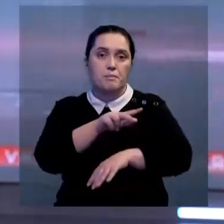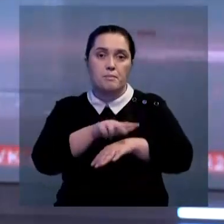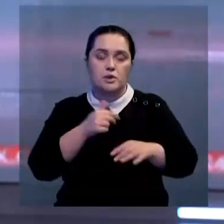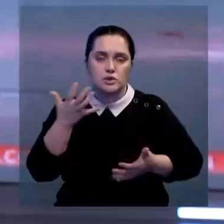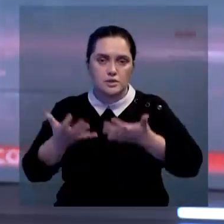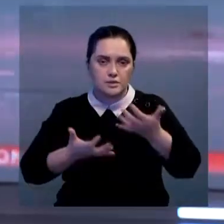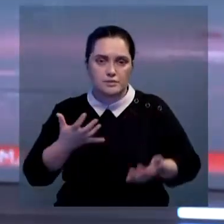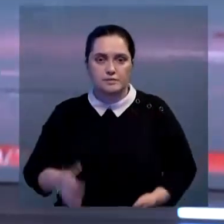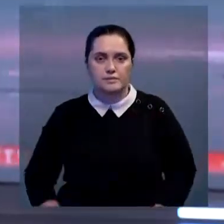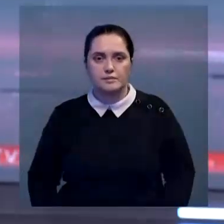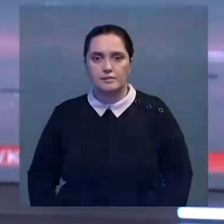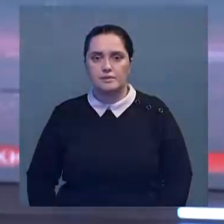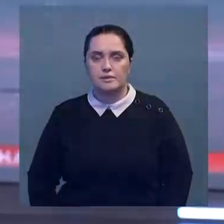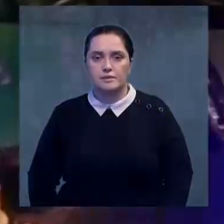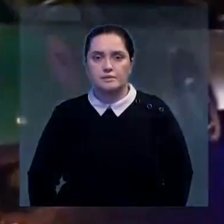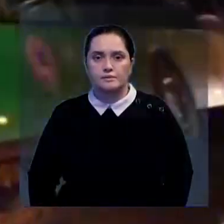Полиция продолжает расследование.